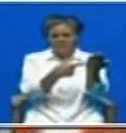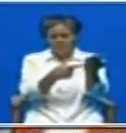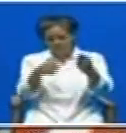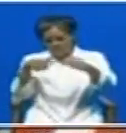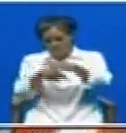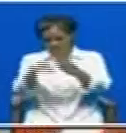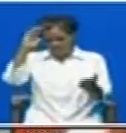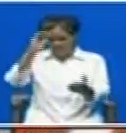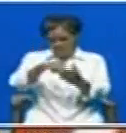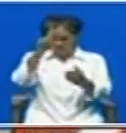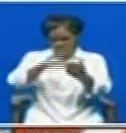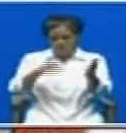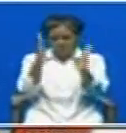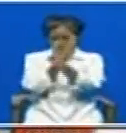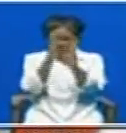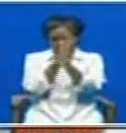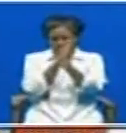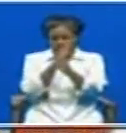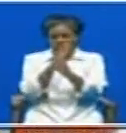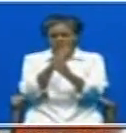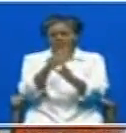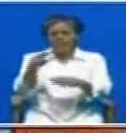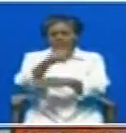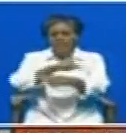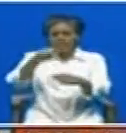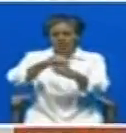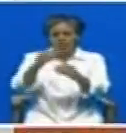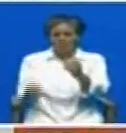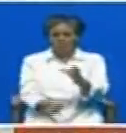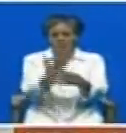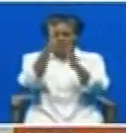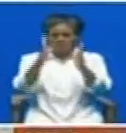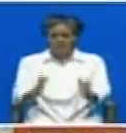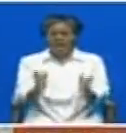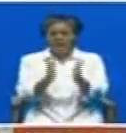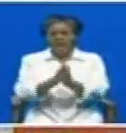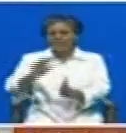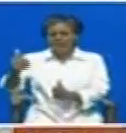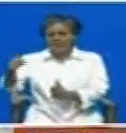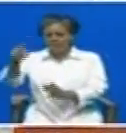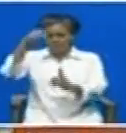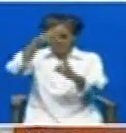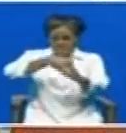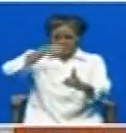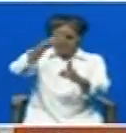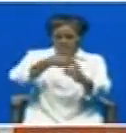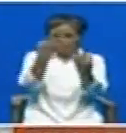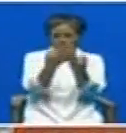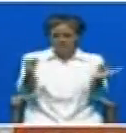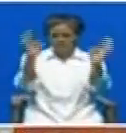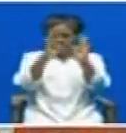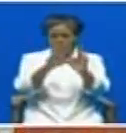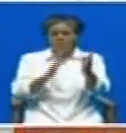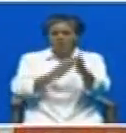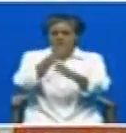yanayoaminiwa kujificha mwanzilishi wa taifa la Kenya mzee jomo kenyatta pamoja Na wenzake waliopigania uhuru Wa taifa Hili